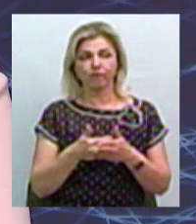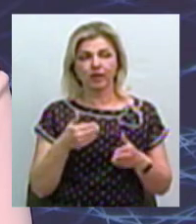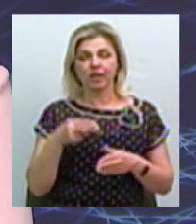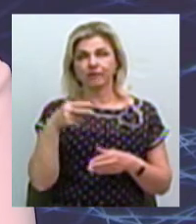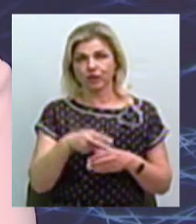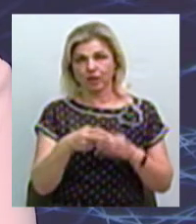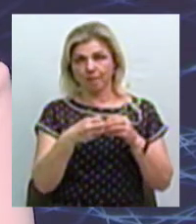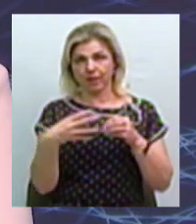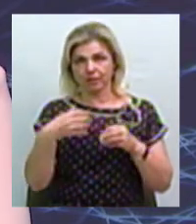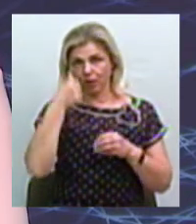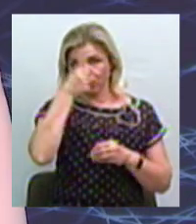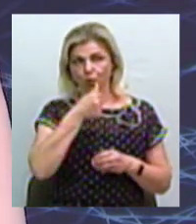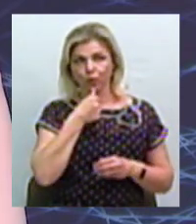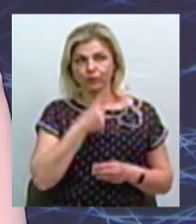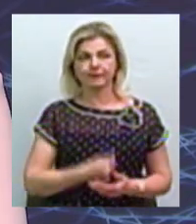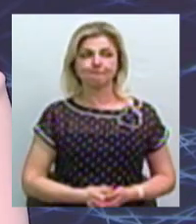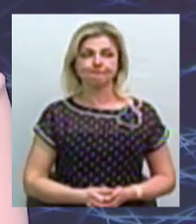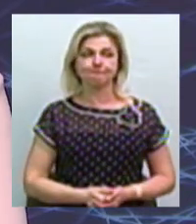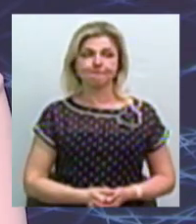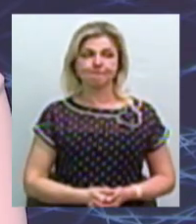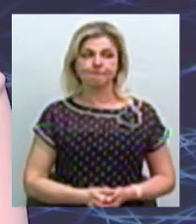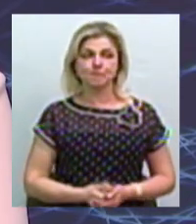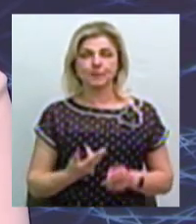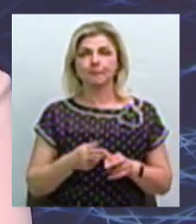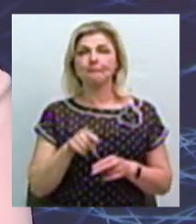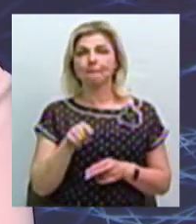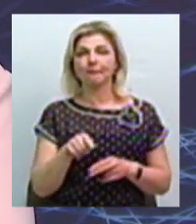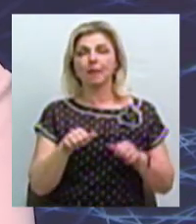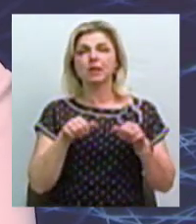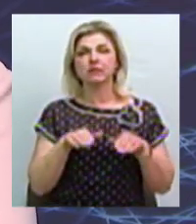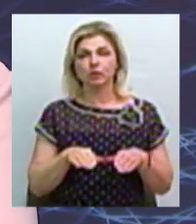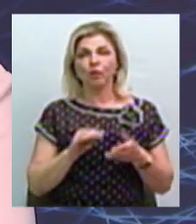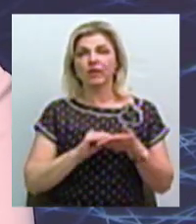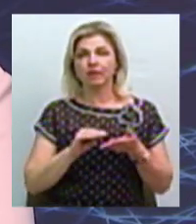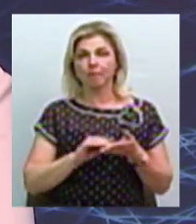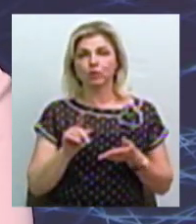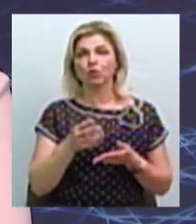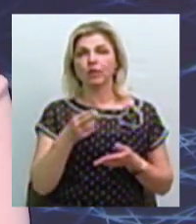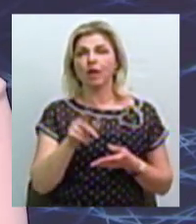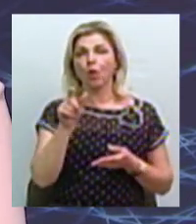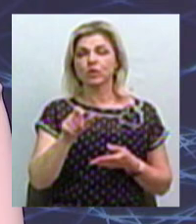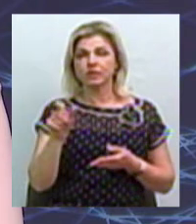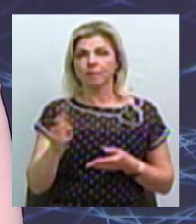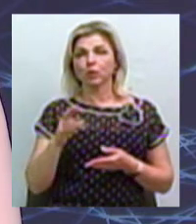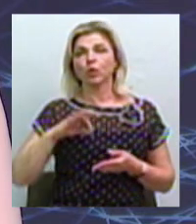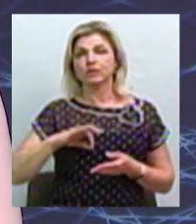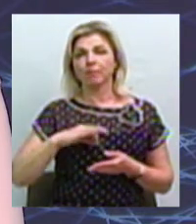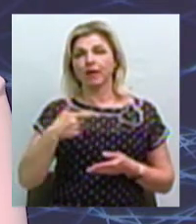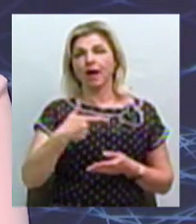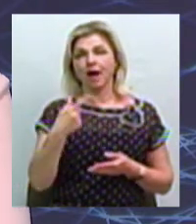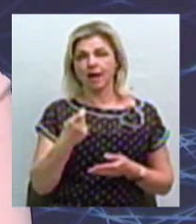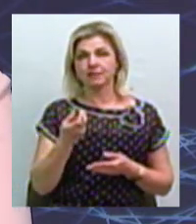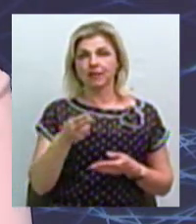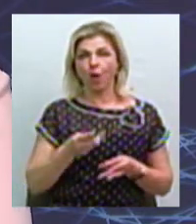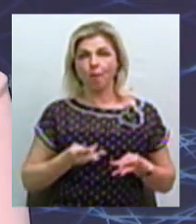року. І в цій постанові зазначено, що для осіб, які використовують природний газ для